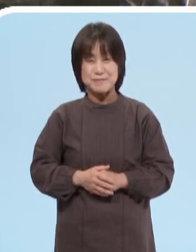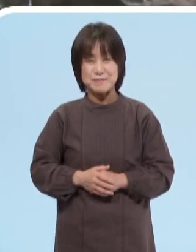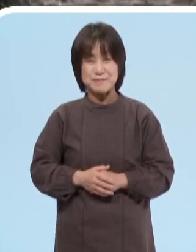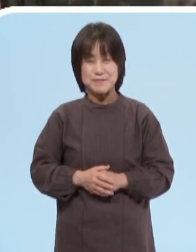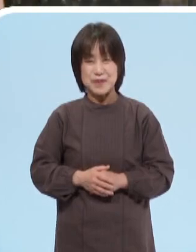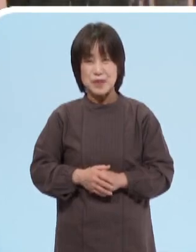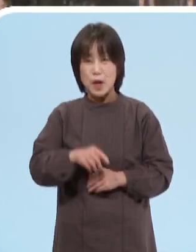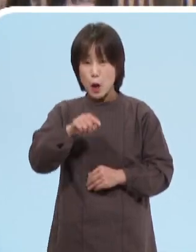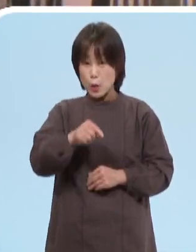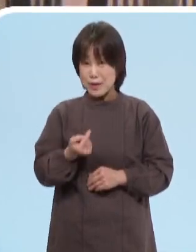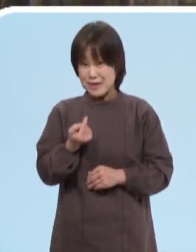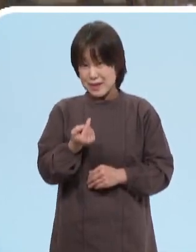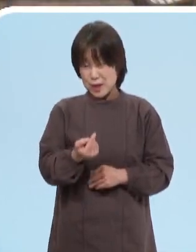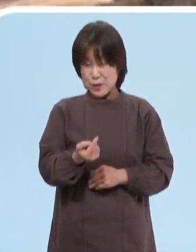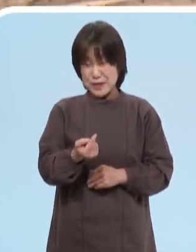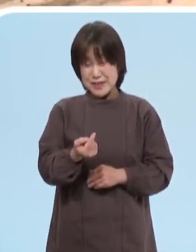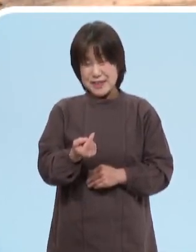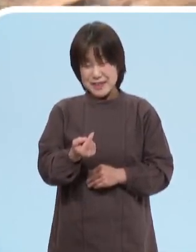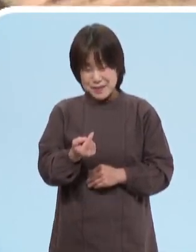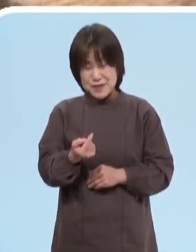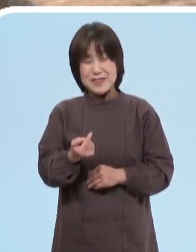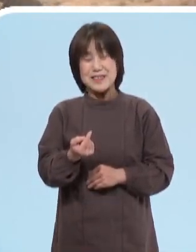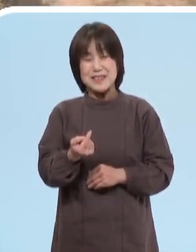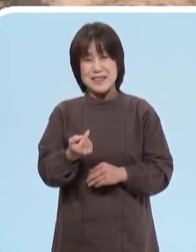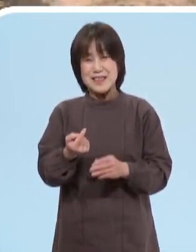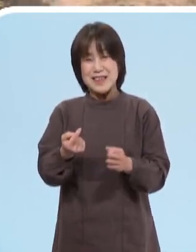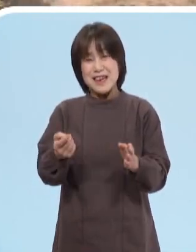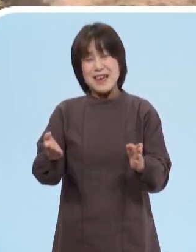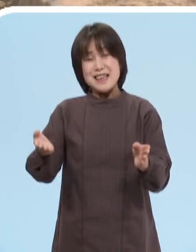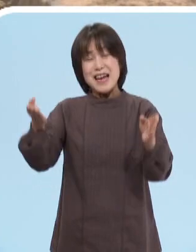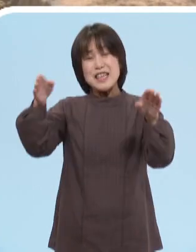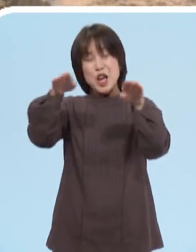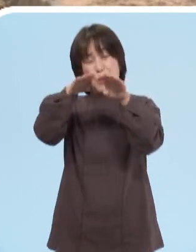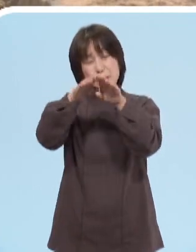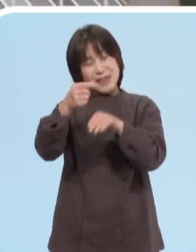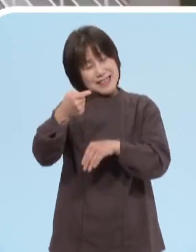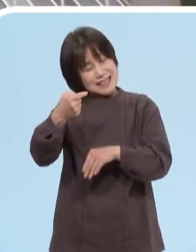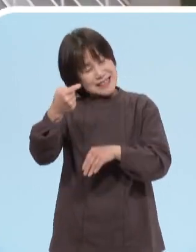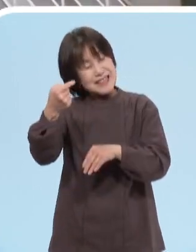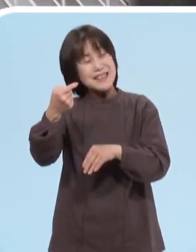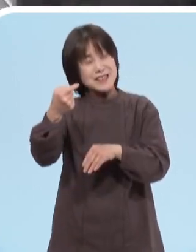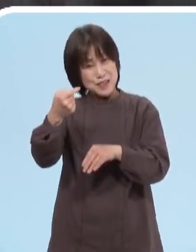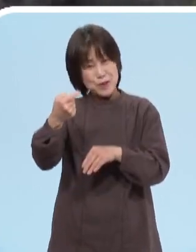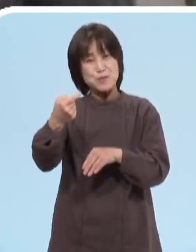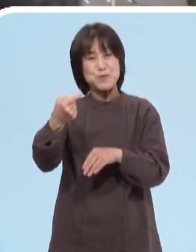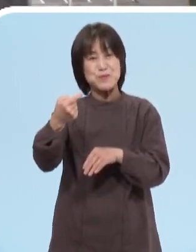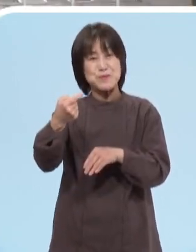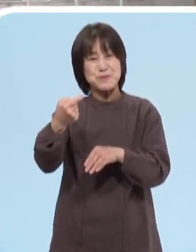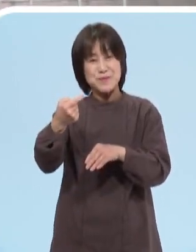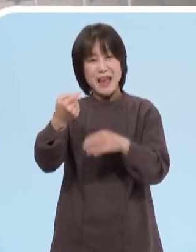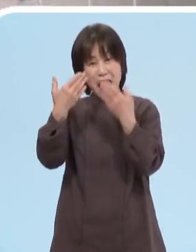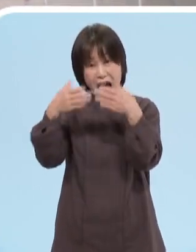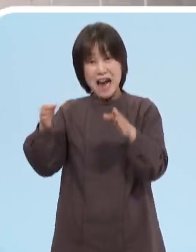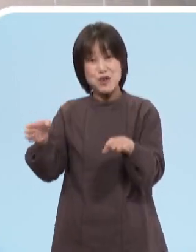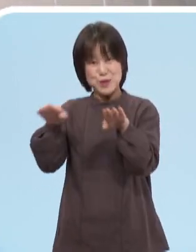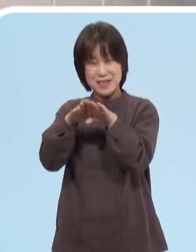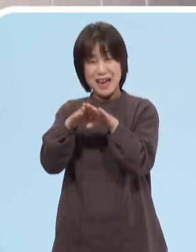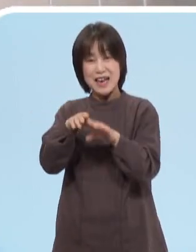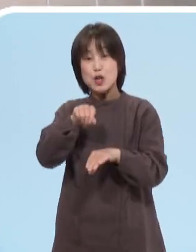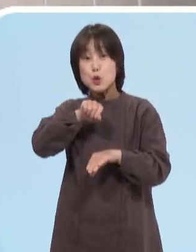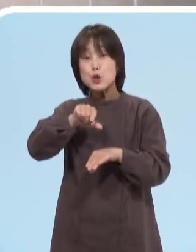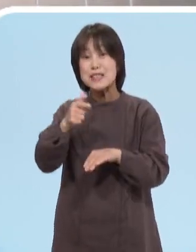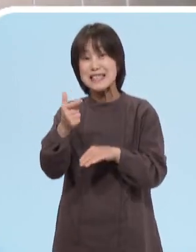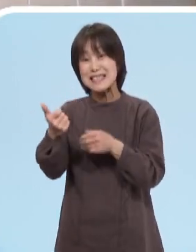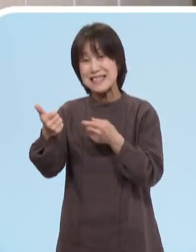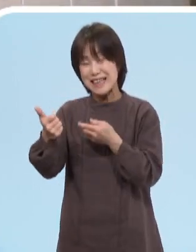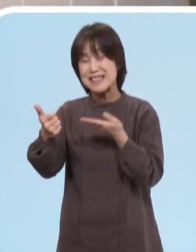ところでこちらに来た時からとても特徴的な建物が気になっていた紫さん、博物館の鈴木さ